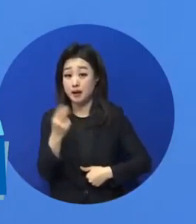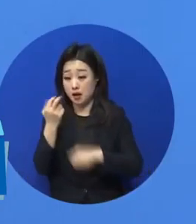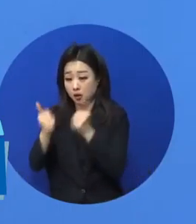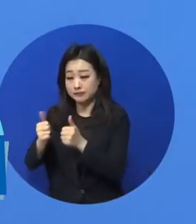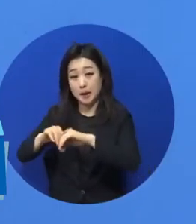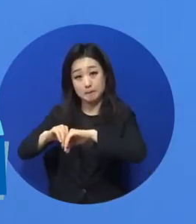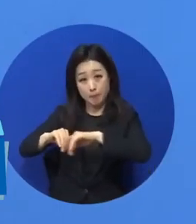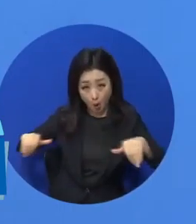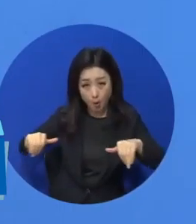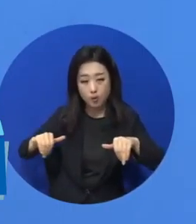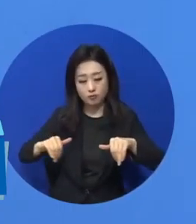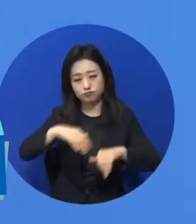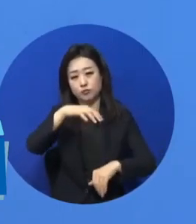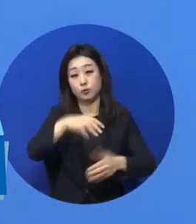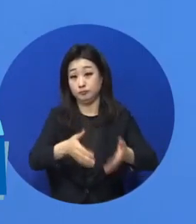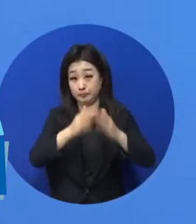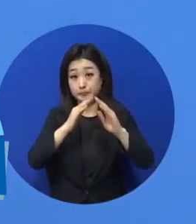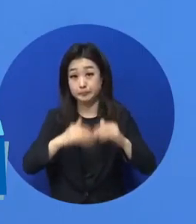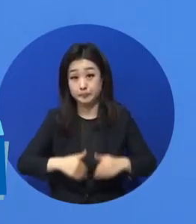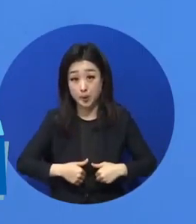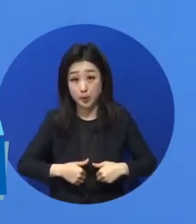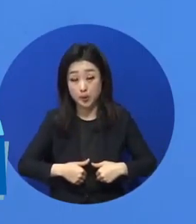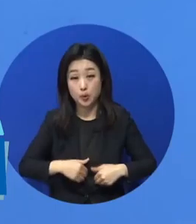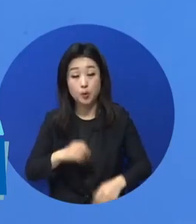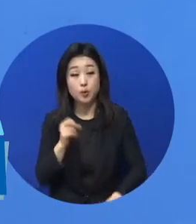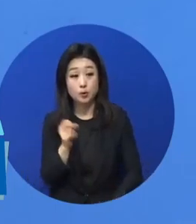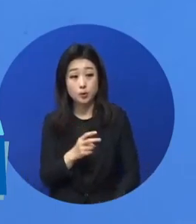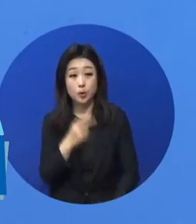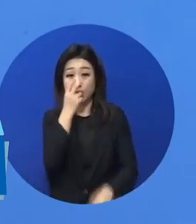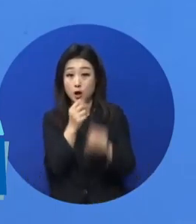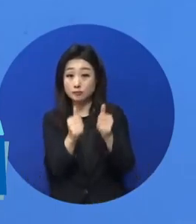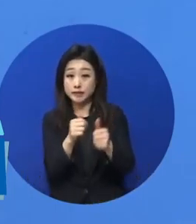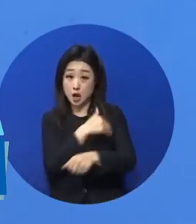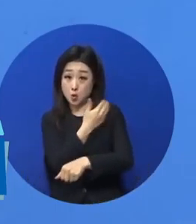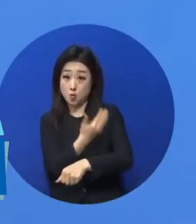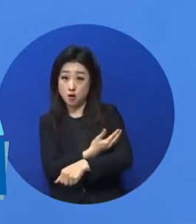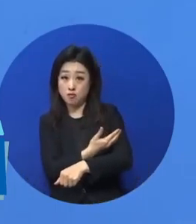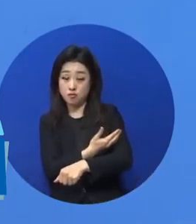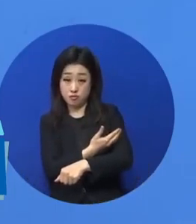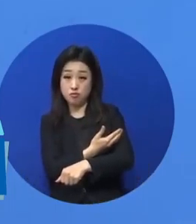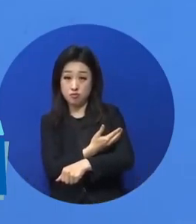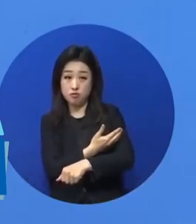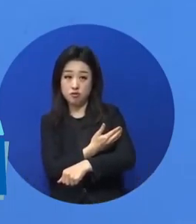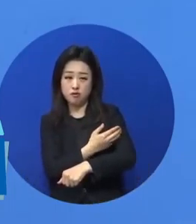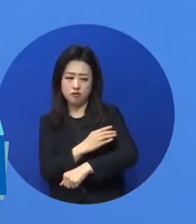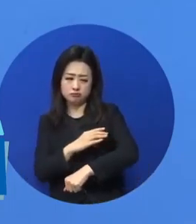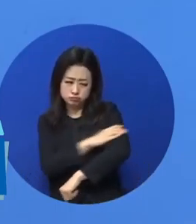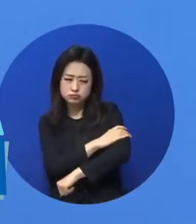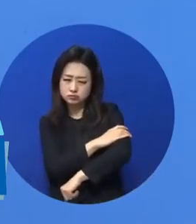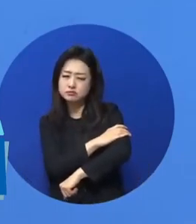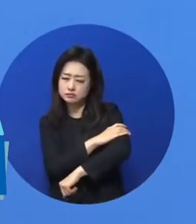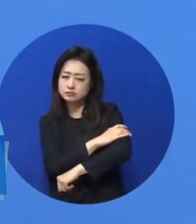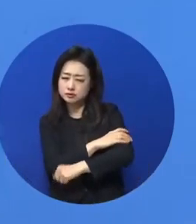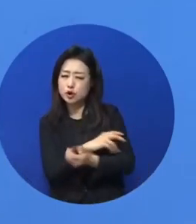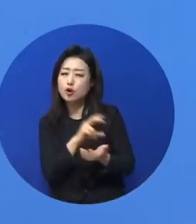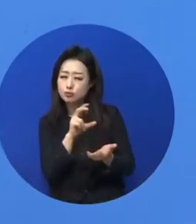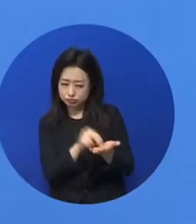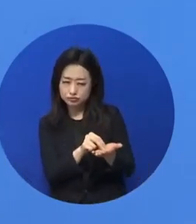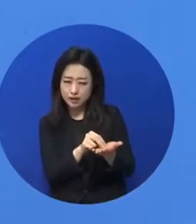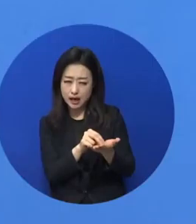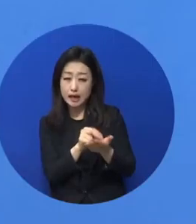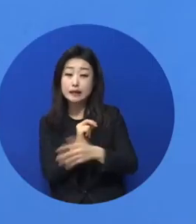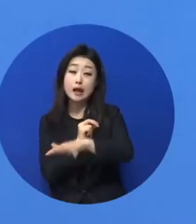기관들이 필요하다고 보고 이미 아시다시피 검찰 권력의 비대화, 검찰 권력의 문제점 이런 부분에